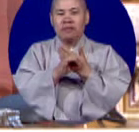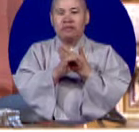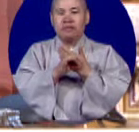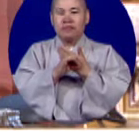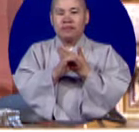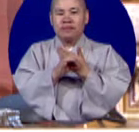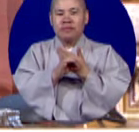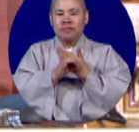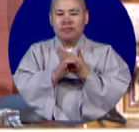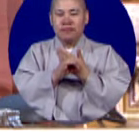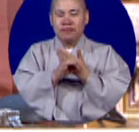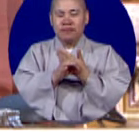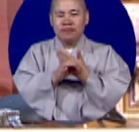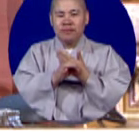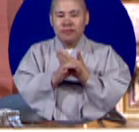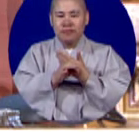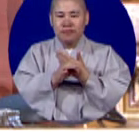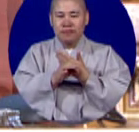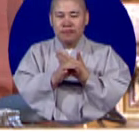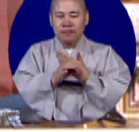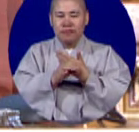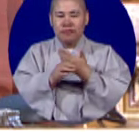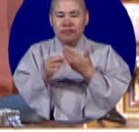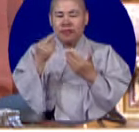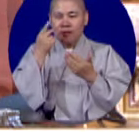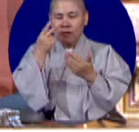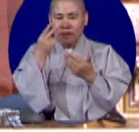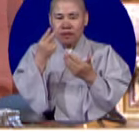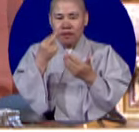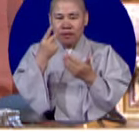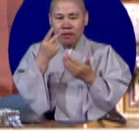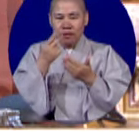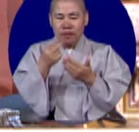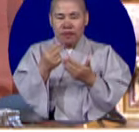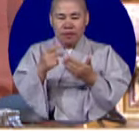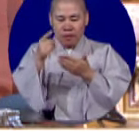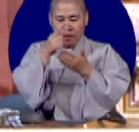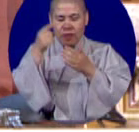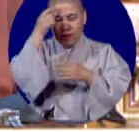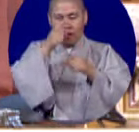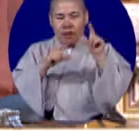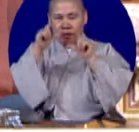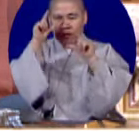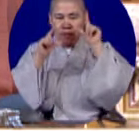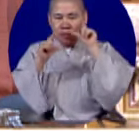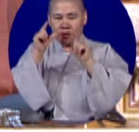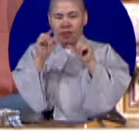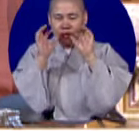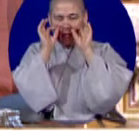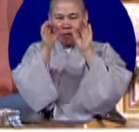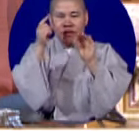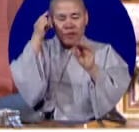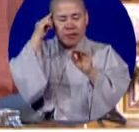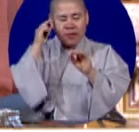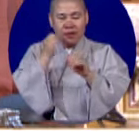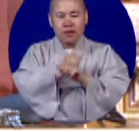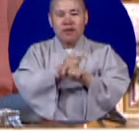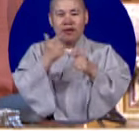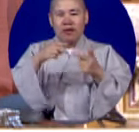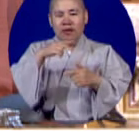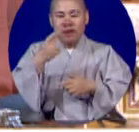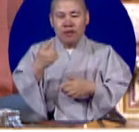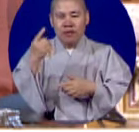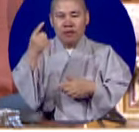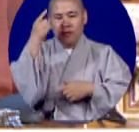견면이 면상이 자연이라 자기 얼굴을 보려고 생각을 안 해도 자기